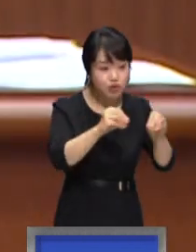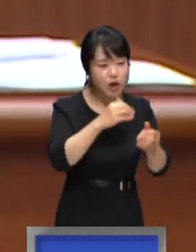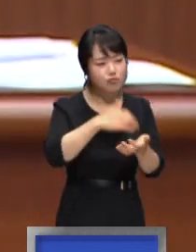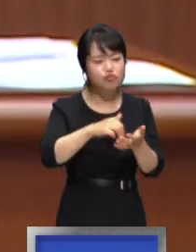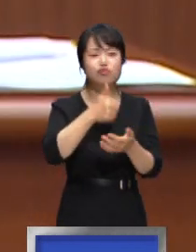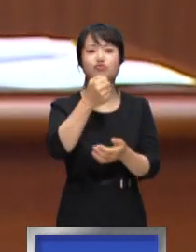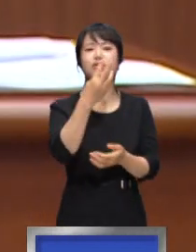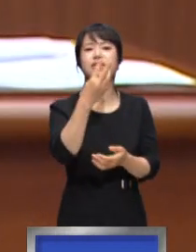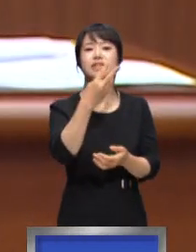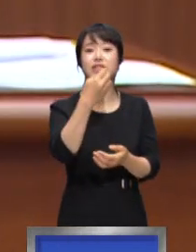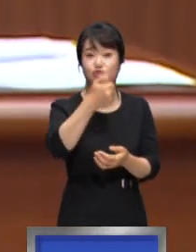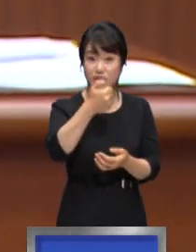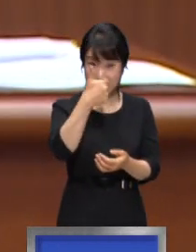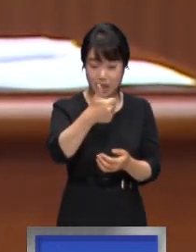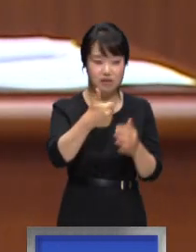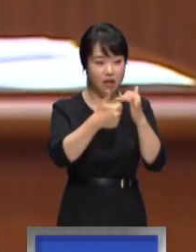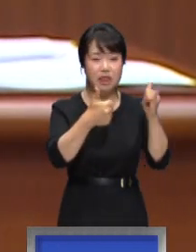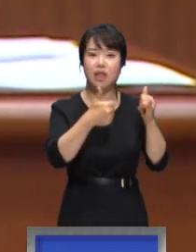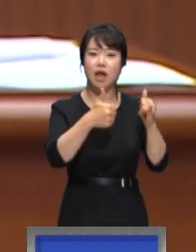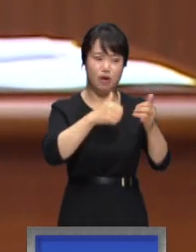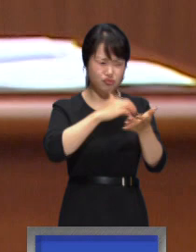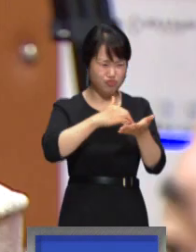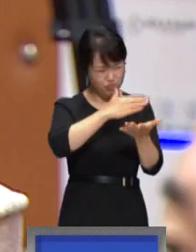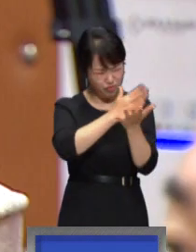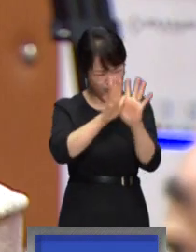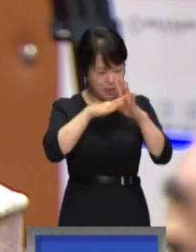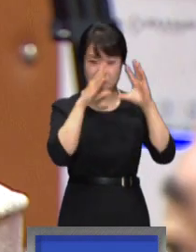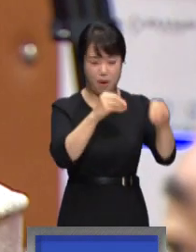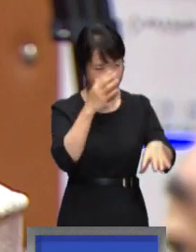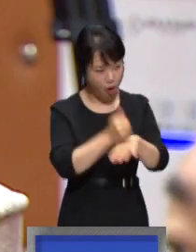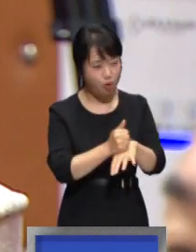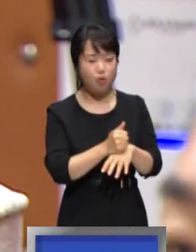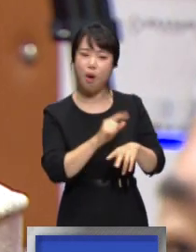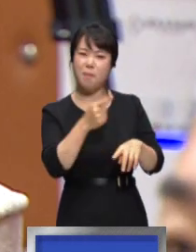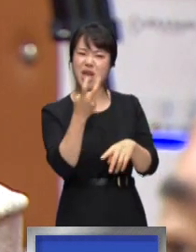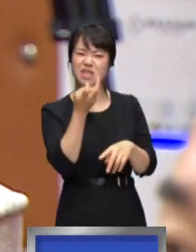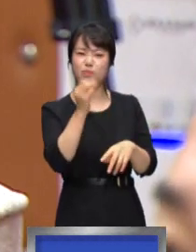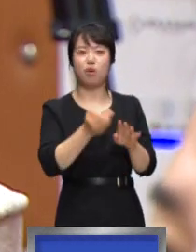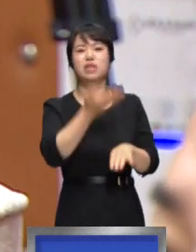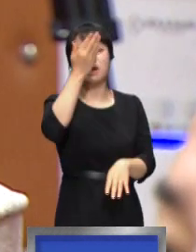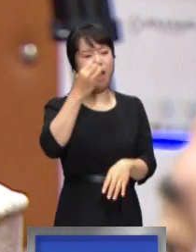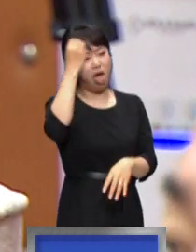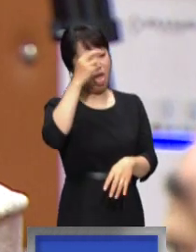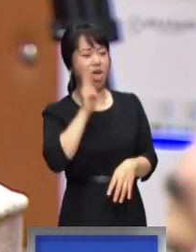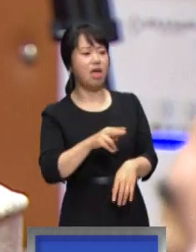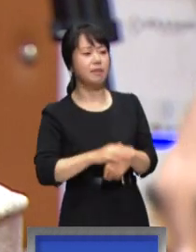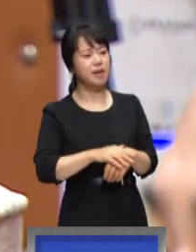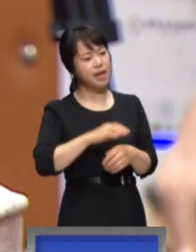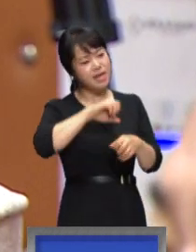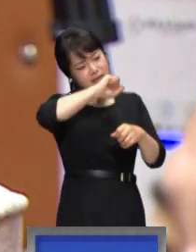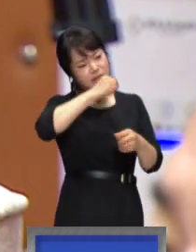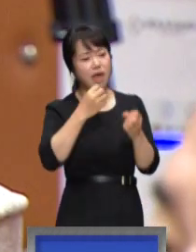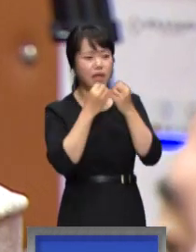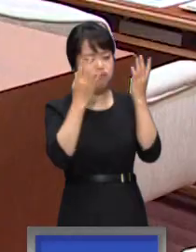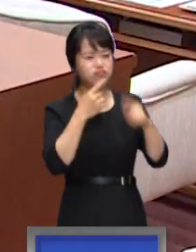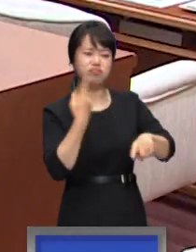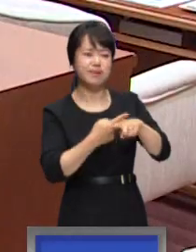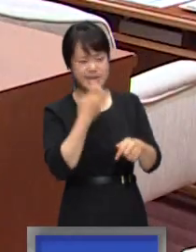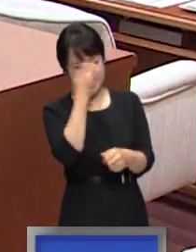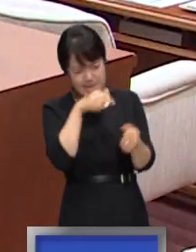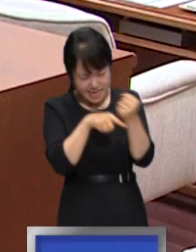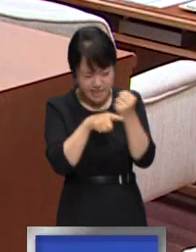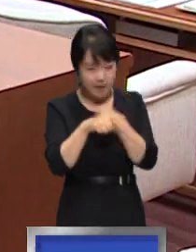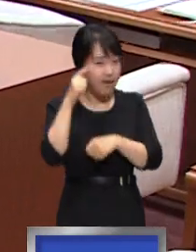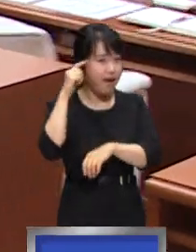55개, 규모가 120억 원 이상으로 크기 때문인데 사업 중단 사유와 예산 낭비 여부 등이 주요 점검